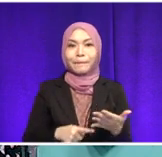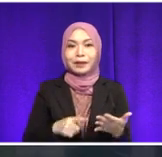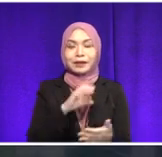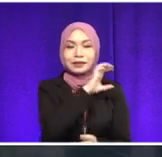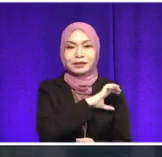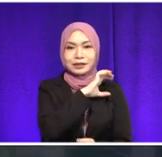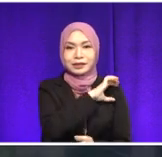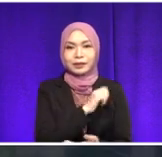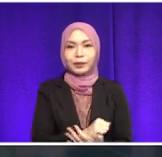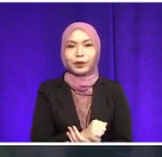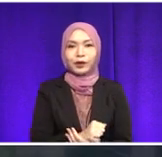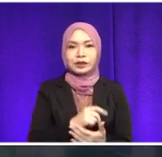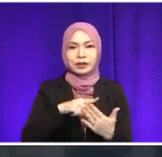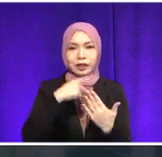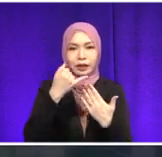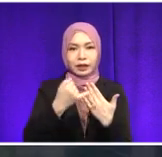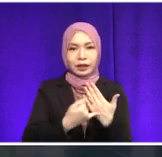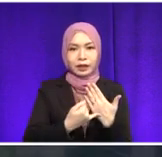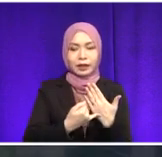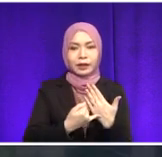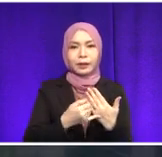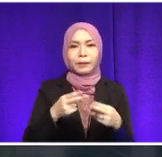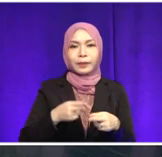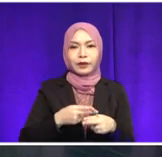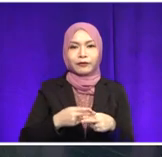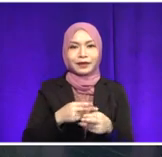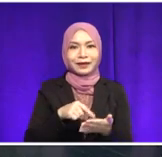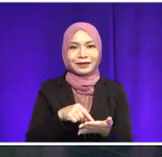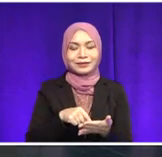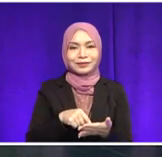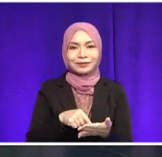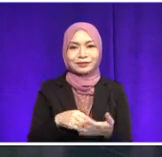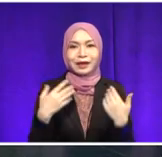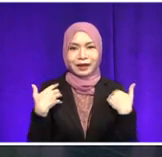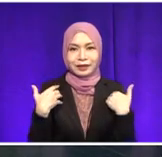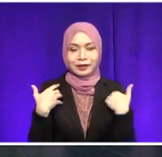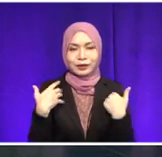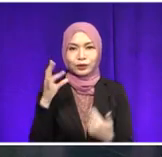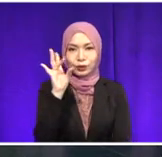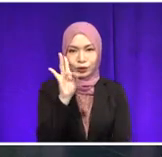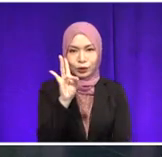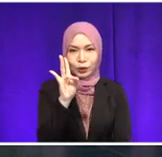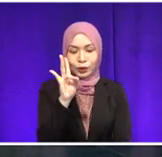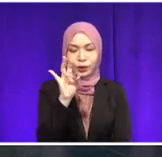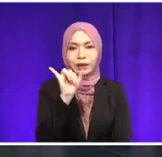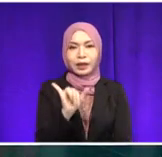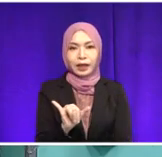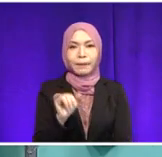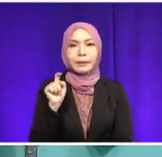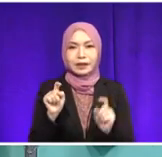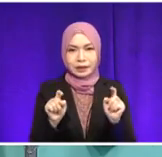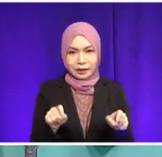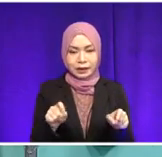ciri-ciri Project brief yang perlu kita kenal pasti itu tajuk Project